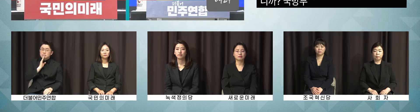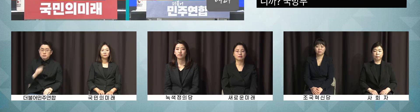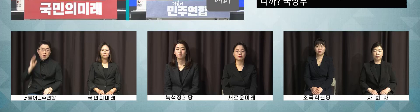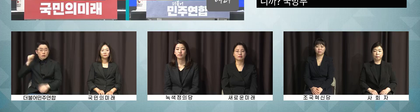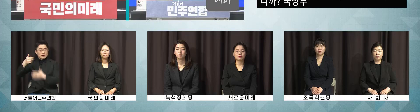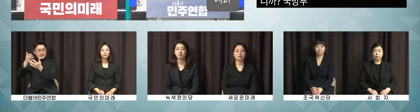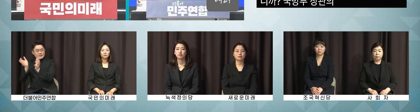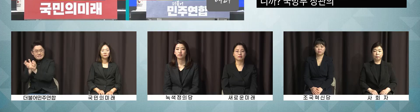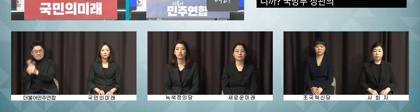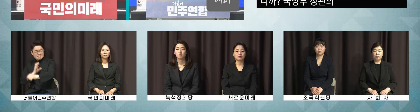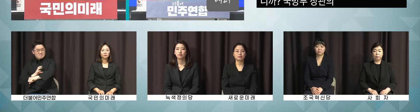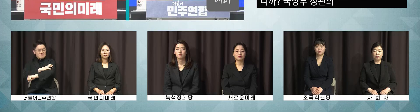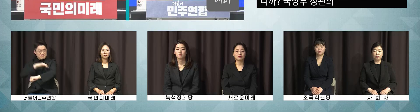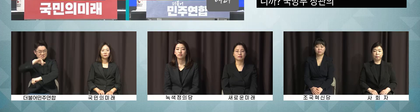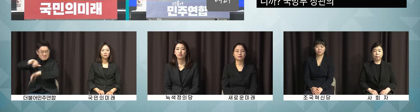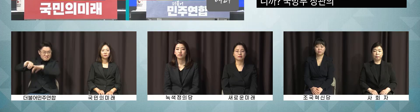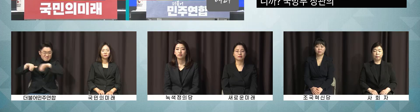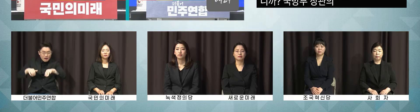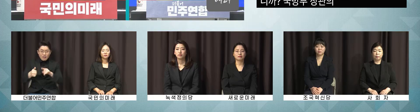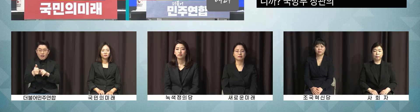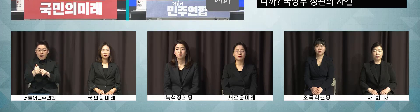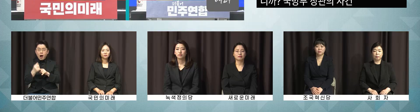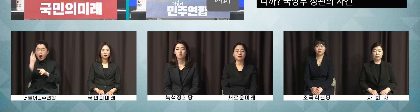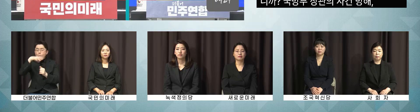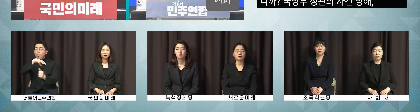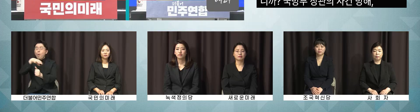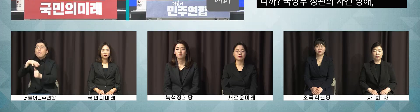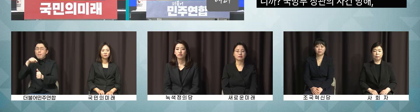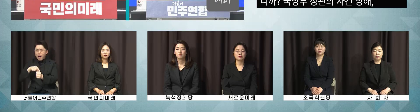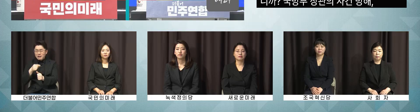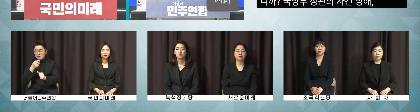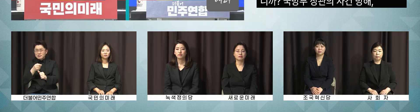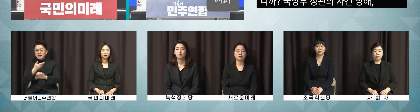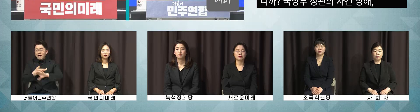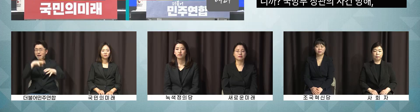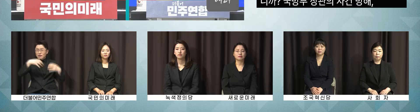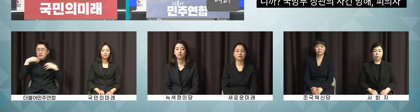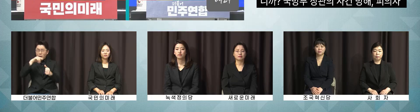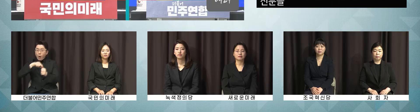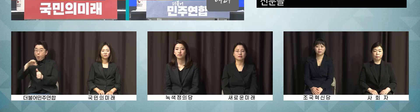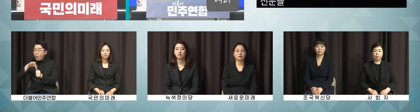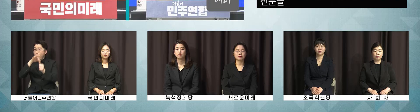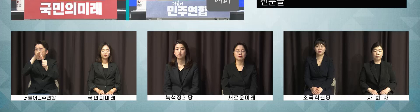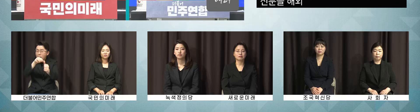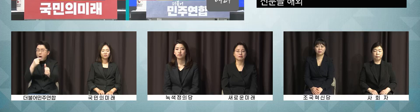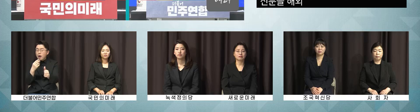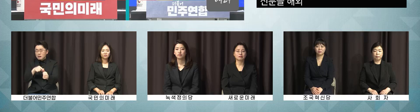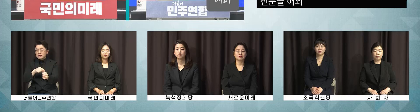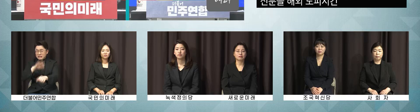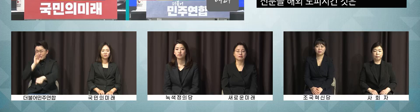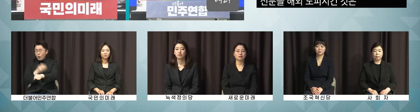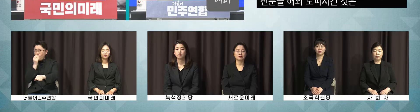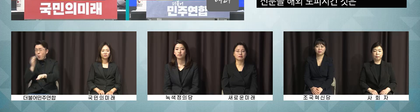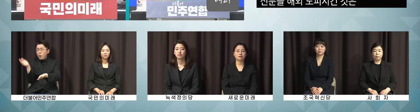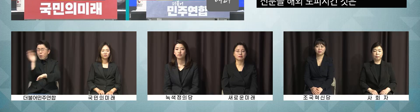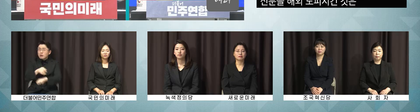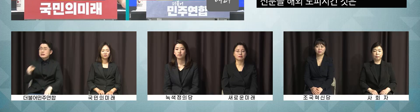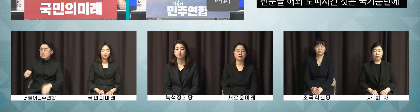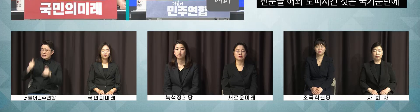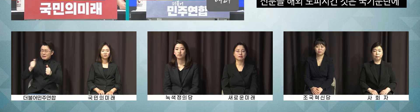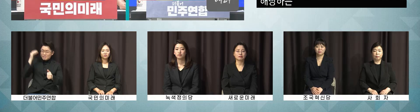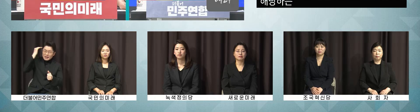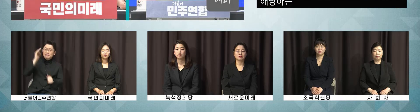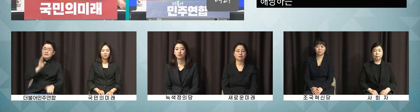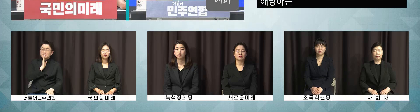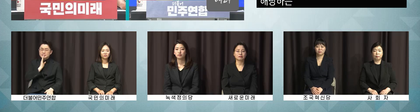대통령실이 직접 나서서 피의자 신분인 자를 해외로 도피시키는 것은 정말 국기문란에 해당하는 사법방해에